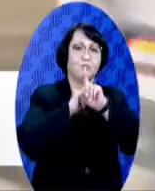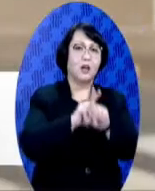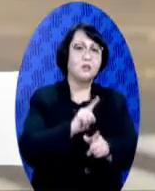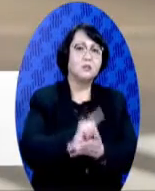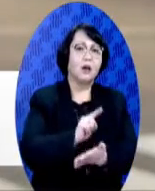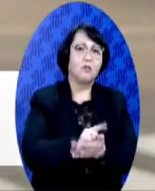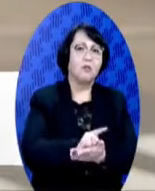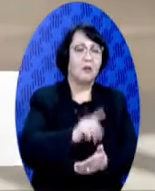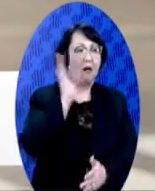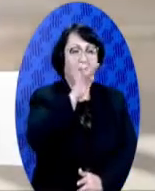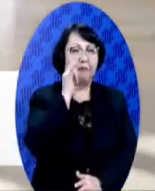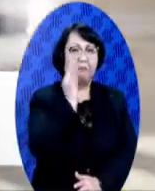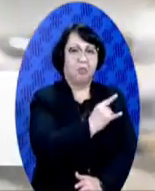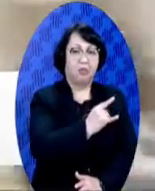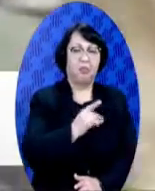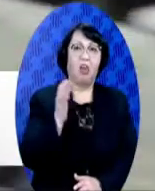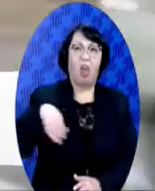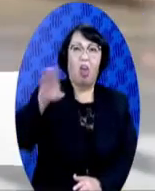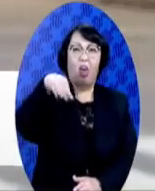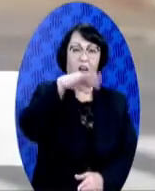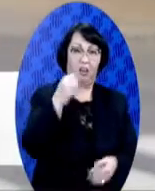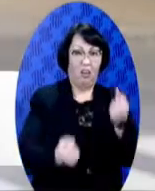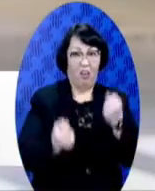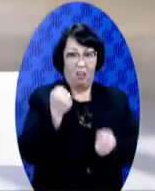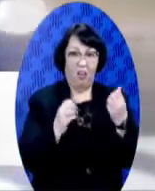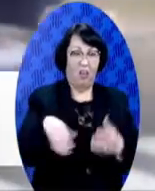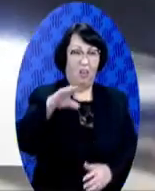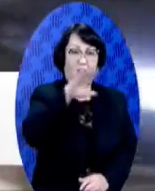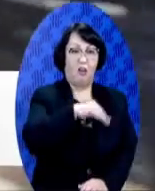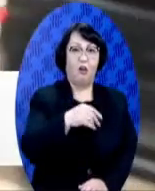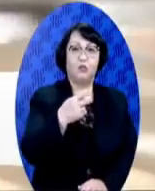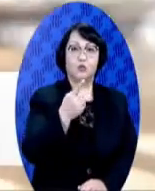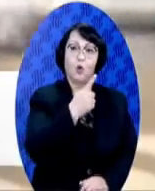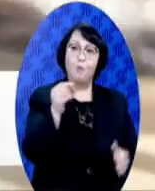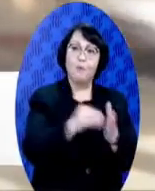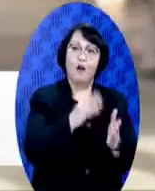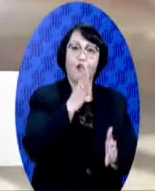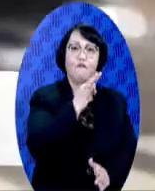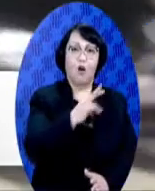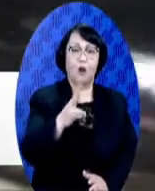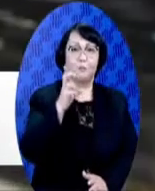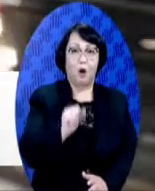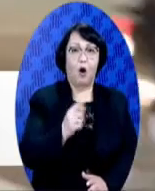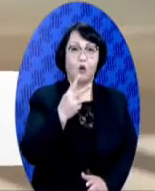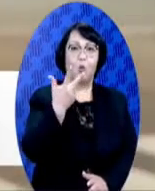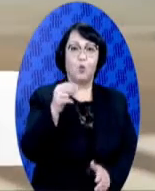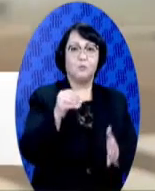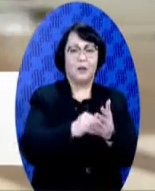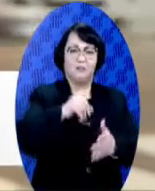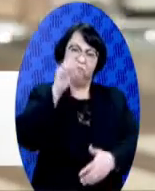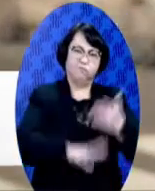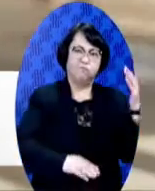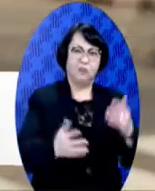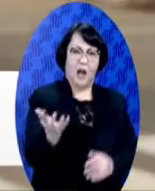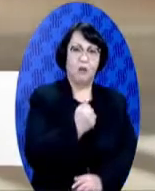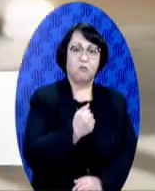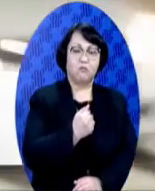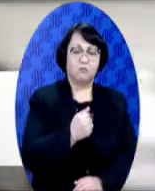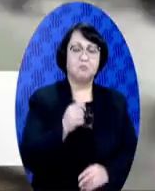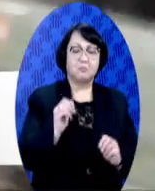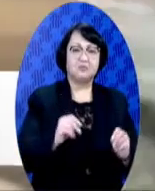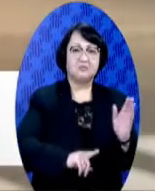тохиолдолд 100 мянган вон буюу 230 мянган төгрөгийн торгуулыг ногдуулахар болж байгаа юм аа. Сөүл хотын зүгээс авч хэрэгжүүлж бас нэг ажил